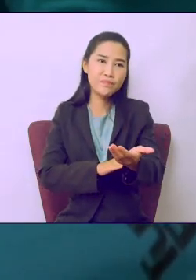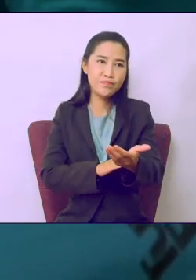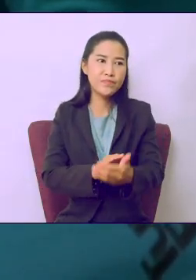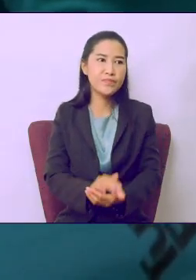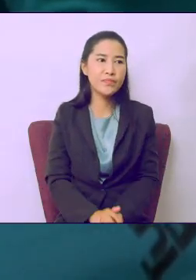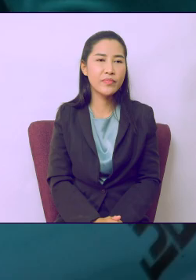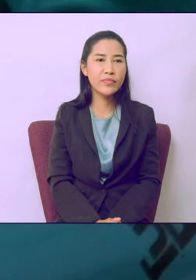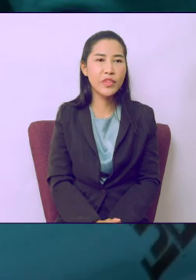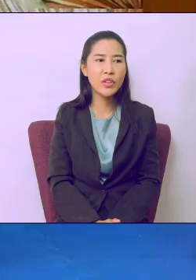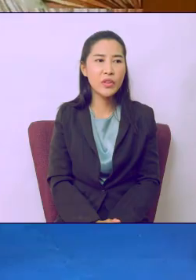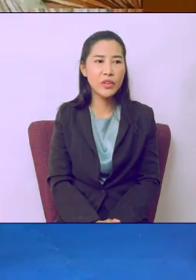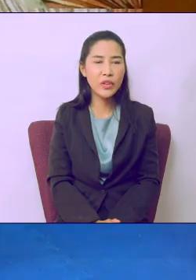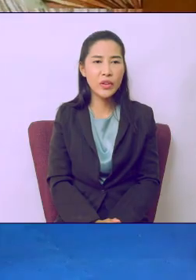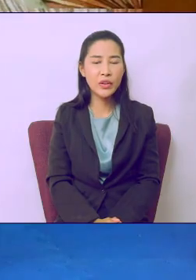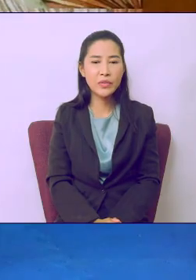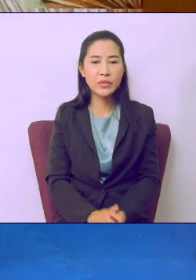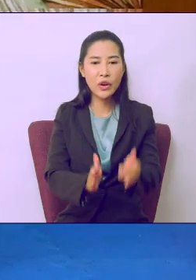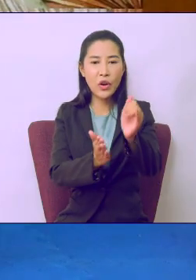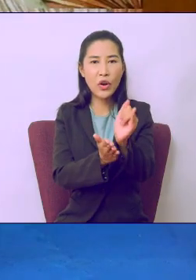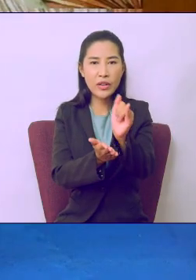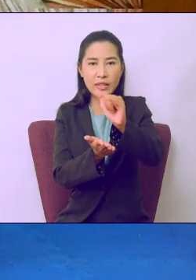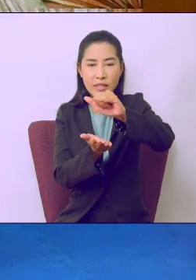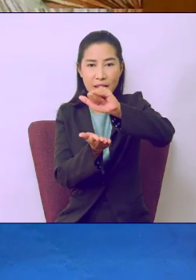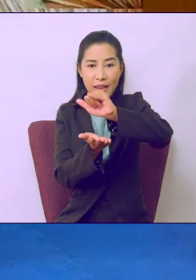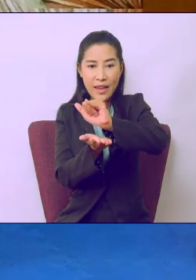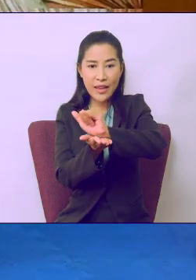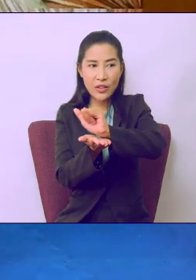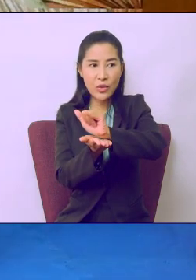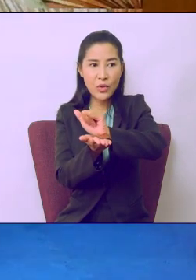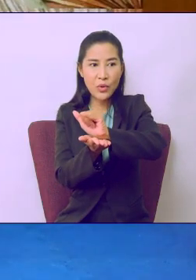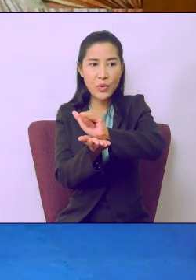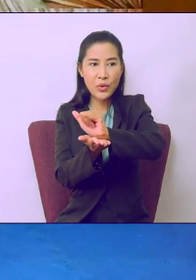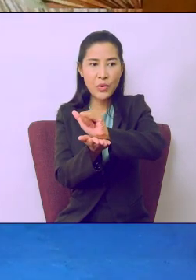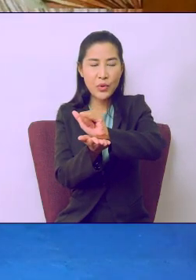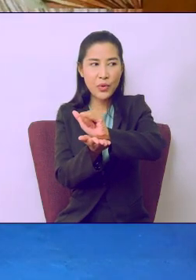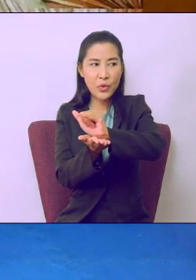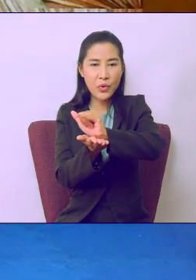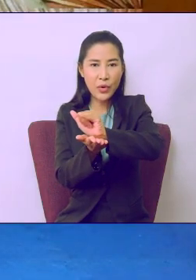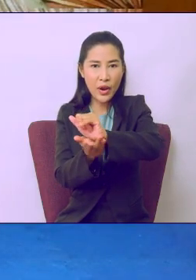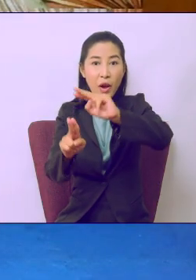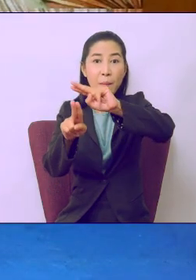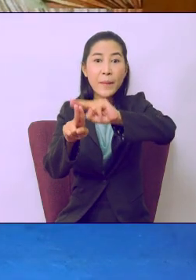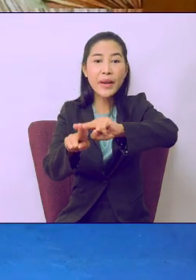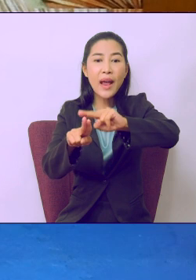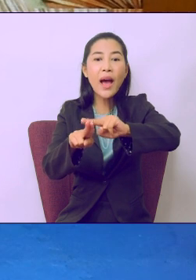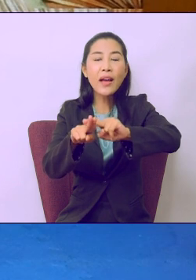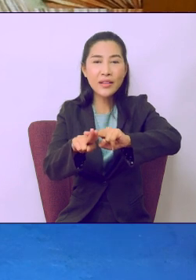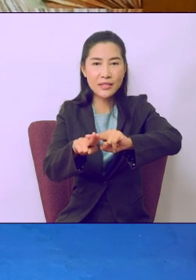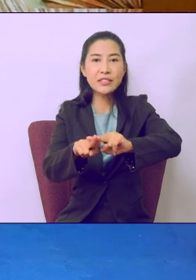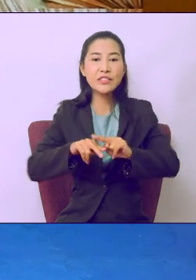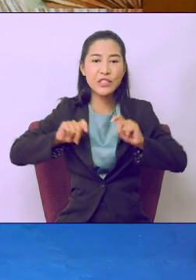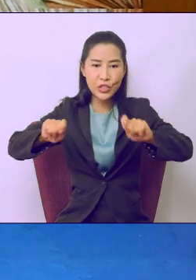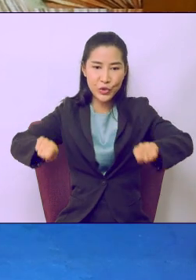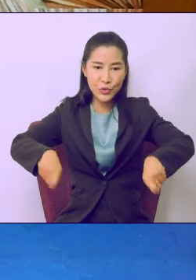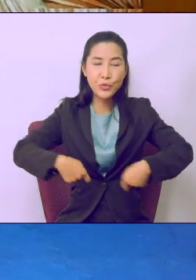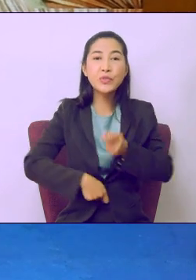เดี๋ยวเดี๋ยวค่อยๆตะแคงตัวเนาะเดี๋ยวกลับไปที่ที่นั่งนะครับที่วิวแชร์ของเราก็ขอบคุณมากเลยนะครับอ่า